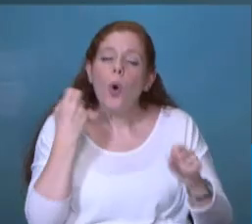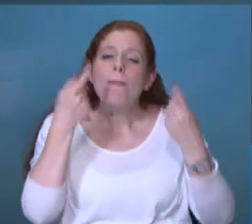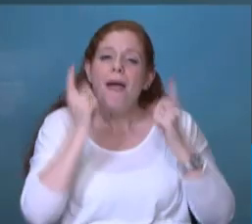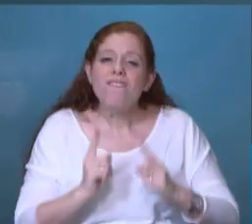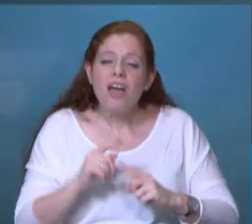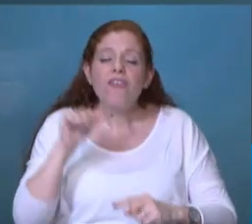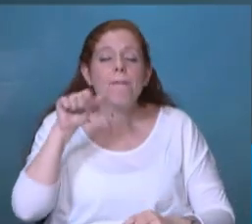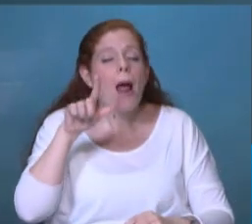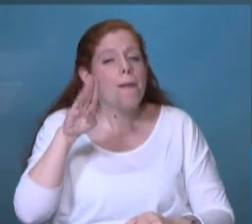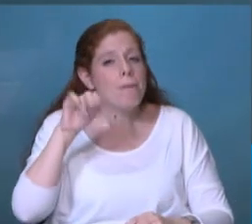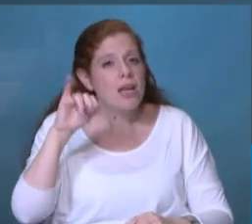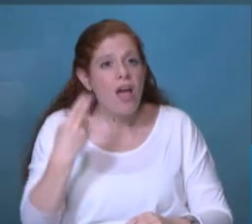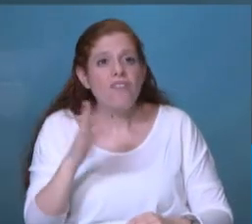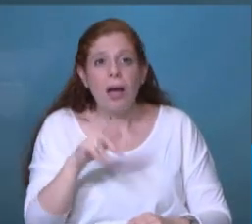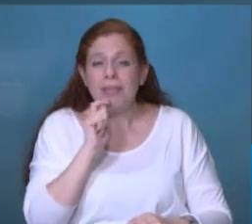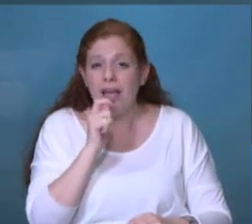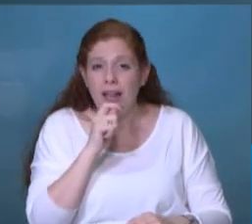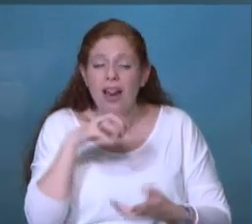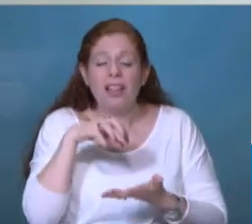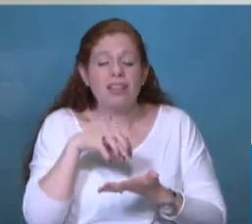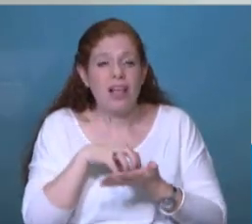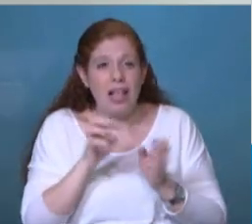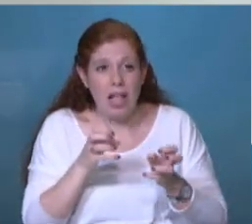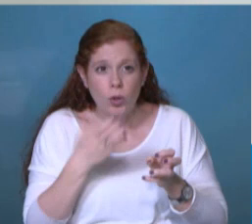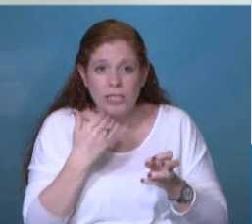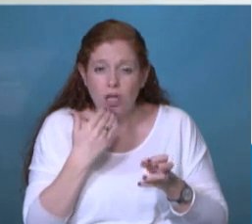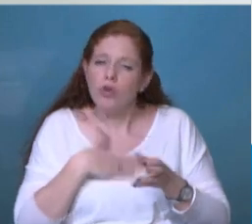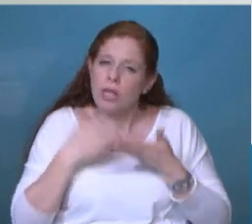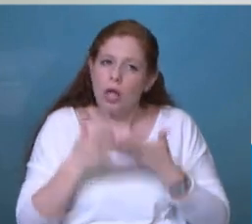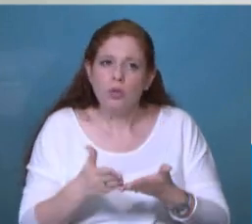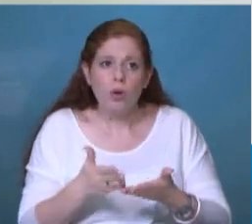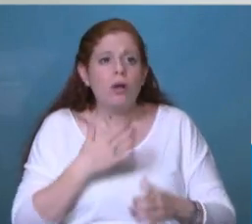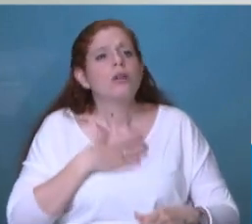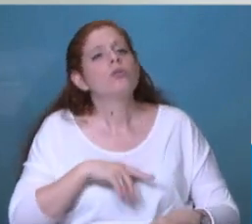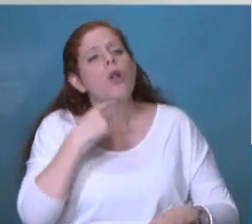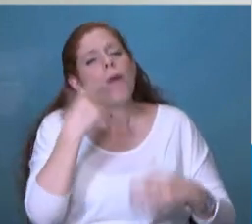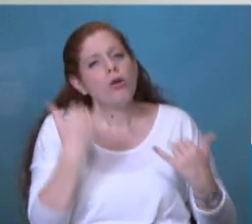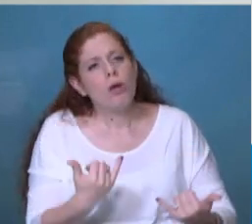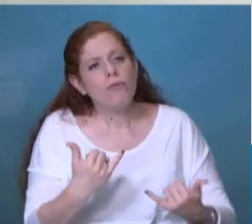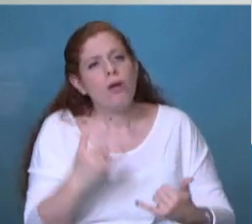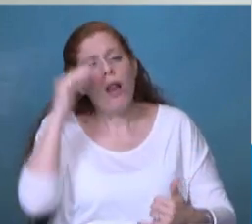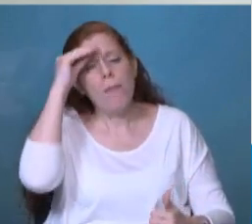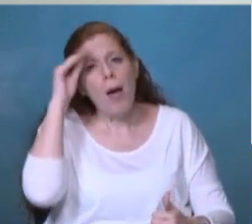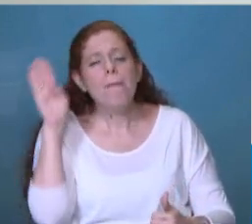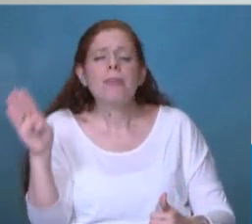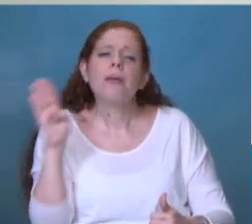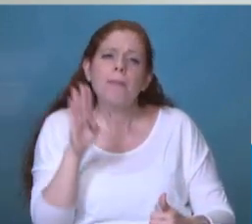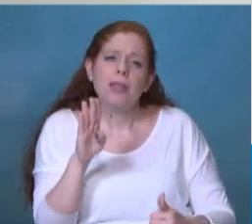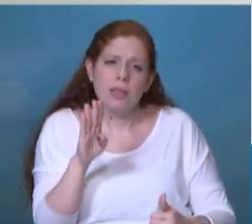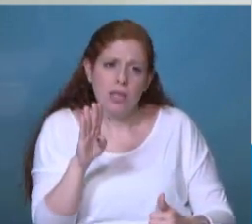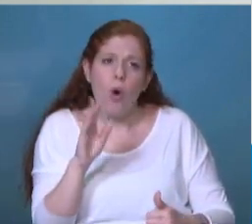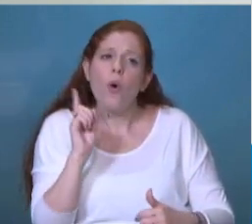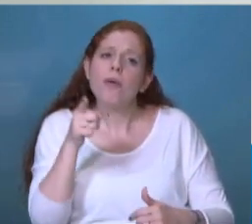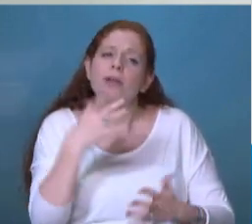וגם התראיין לתחנת רדיו ישראלית שנרתמה לעזרתו. I want to say here to Mr. Benjamin Netanyahu, if you are a